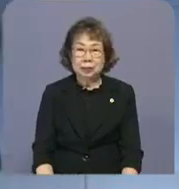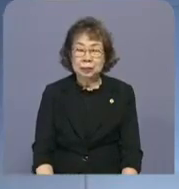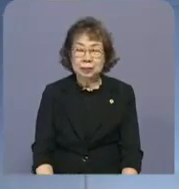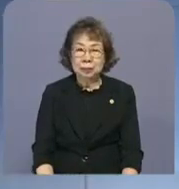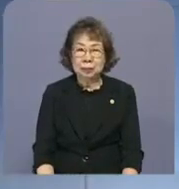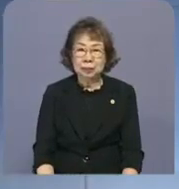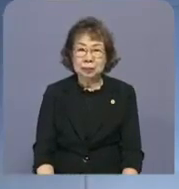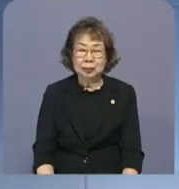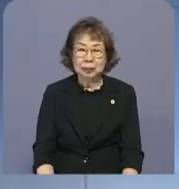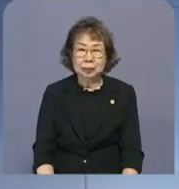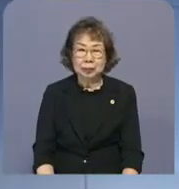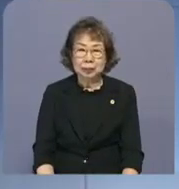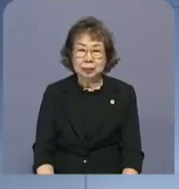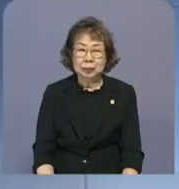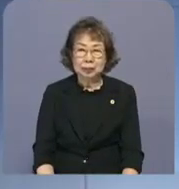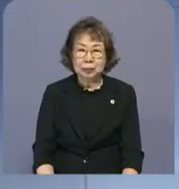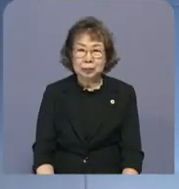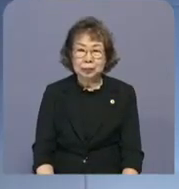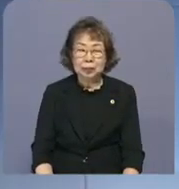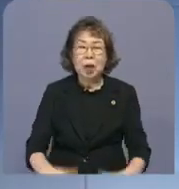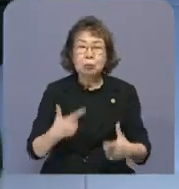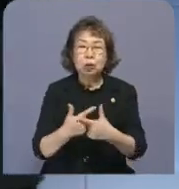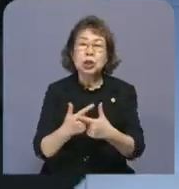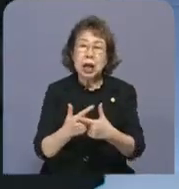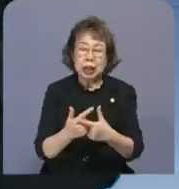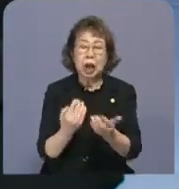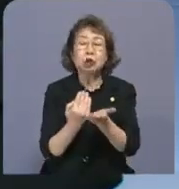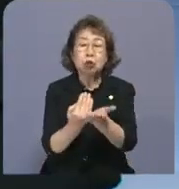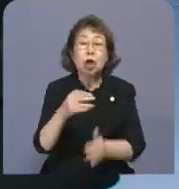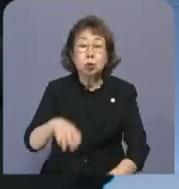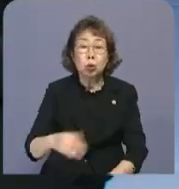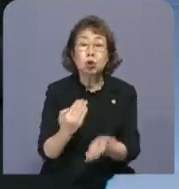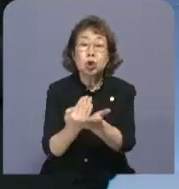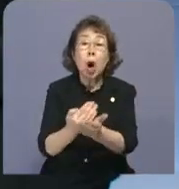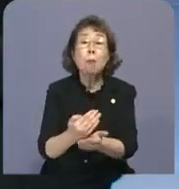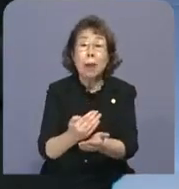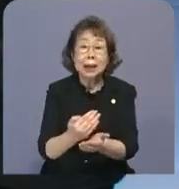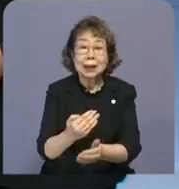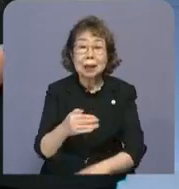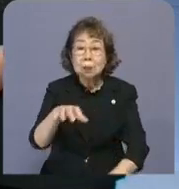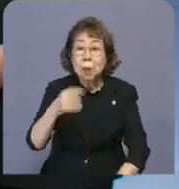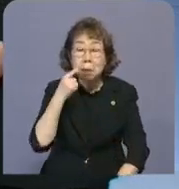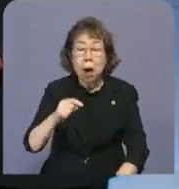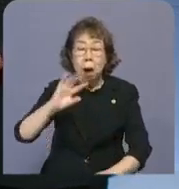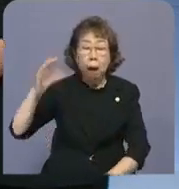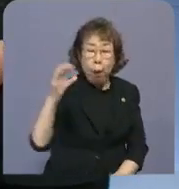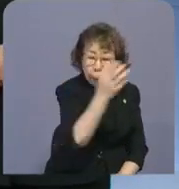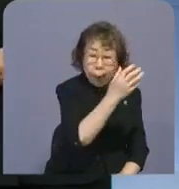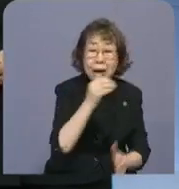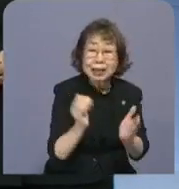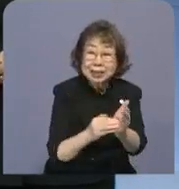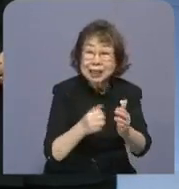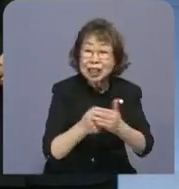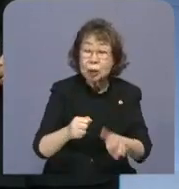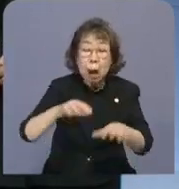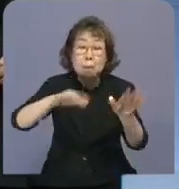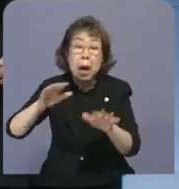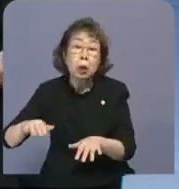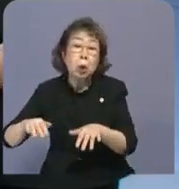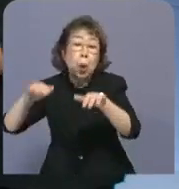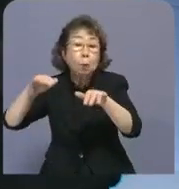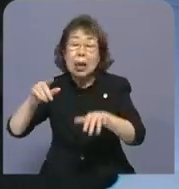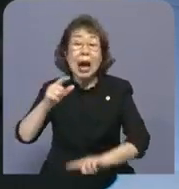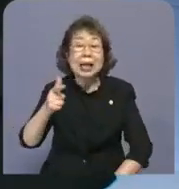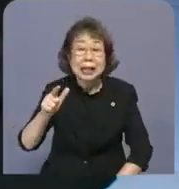다음으로 살펴볼 곳은 부산 수영구 수영 만 모습입니다 태풍이 지나 막 지나간 만큼 파벨 높이가 그리